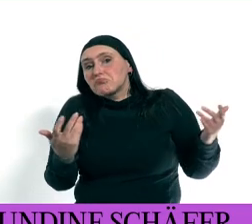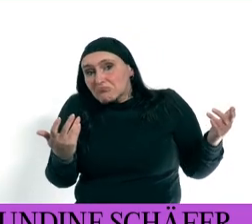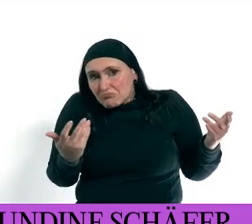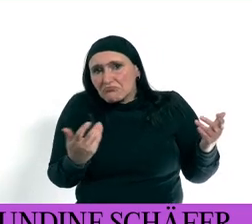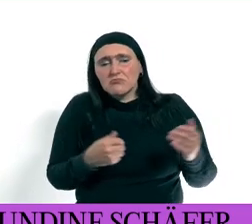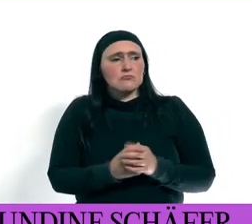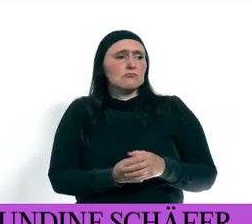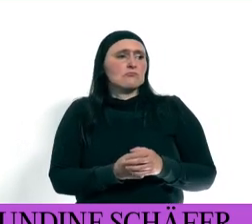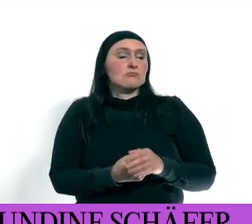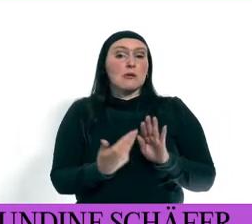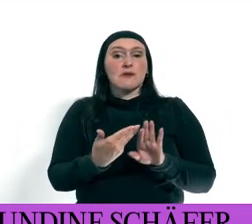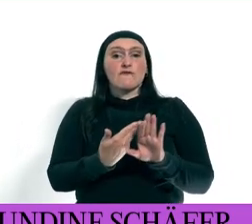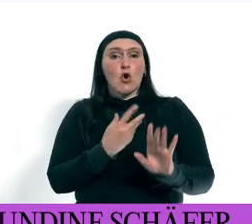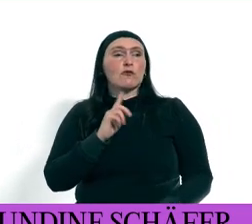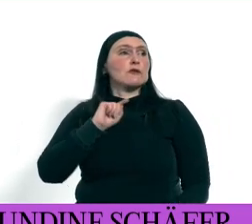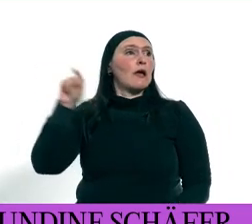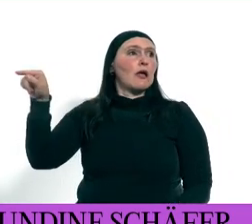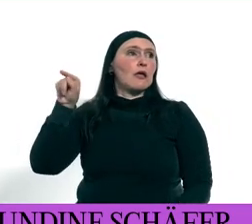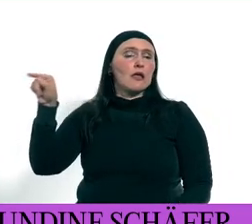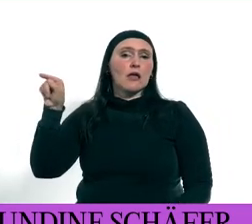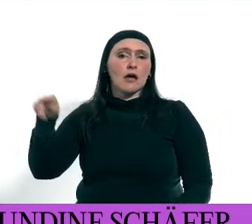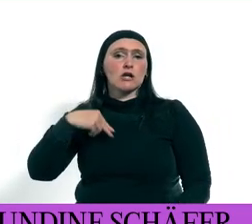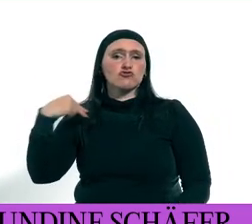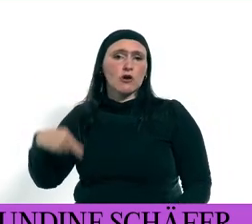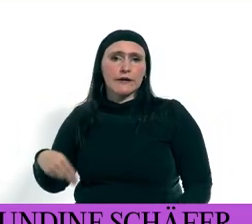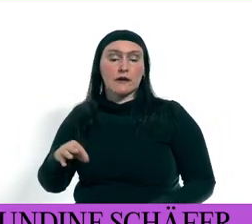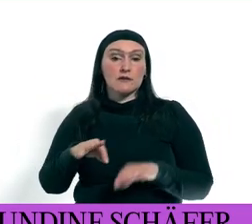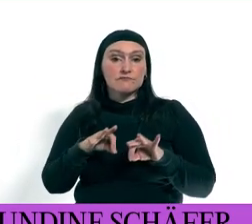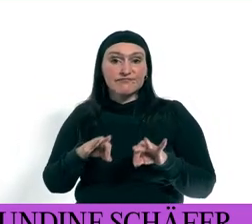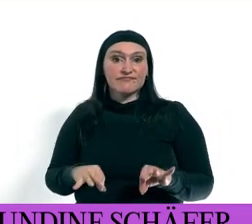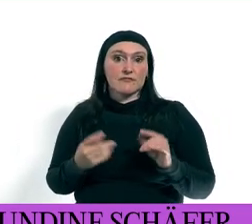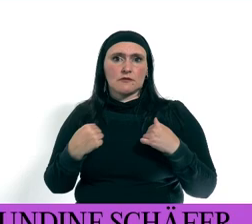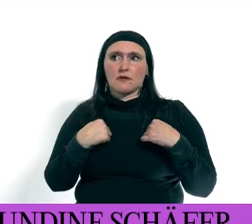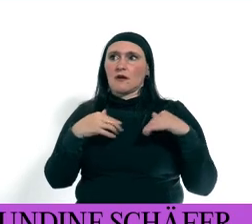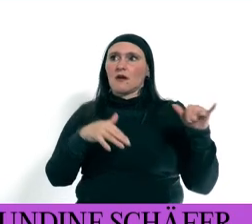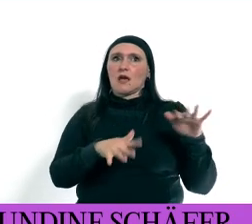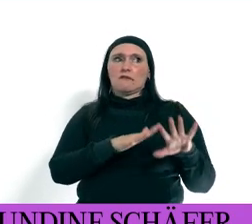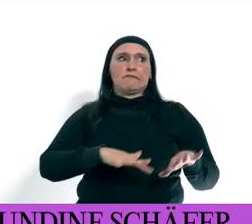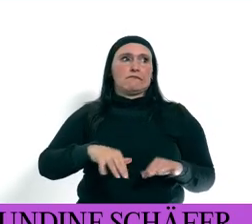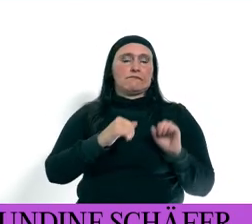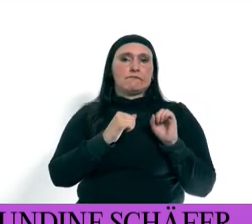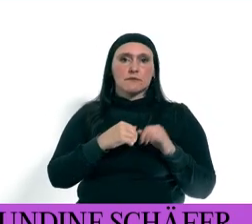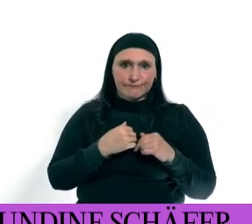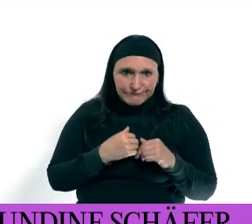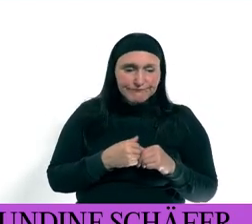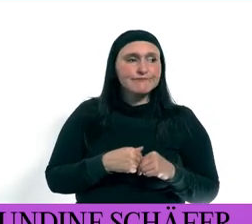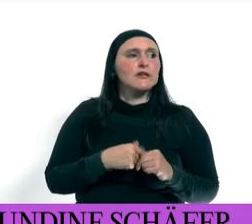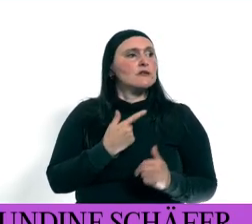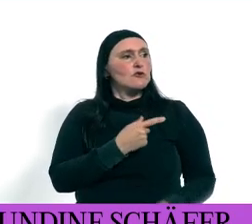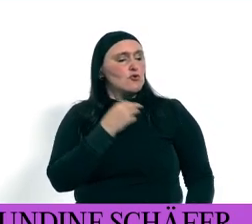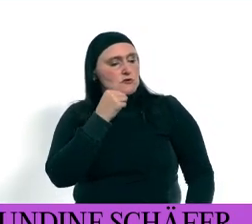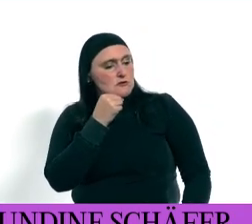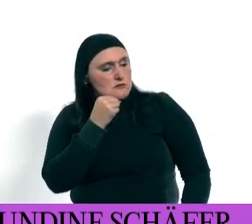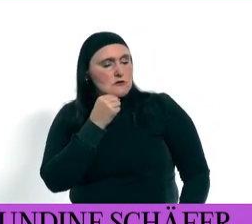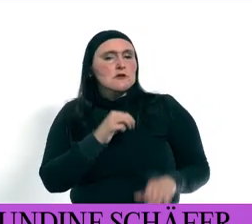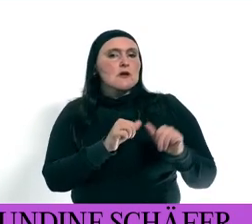Und wir waren gewissermaßen verloren. Wir wussten nicht, wie wir damit umgehen sollten. Then I was already like into, because you know, we have this